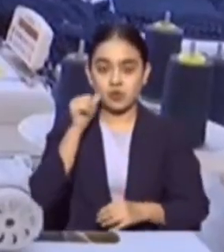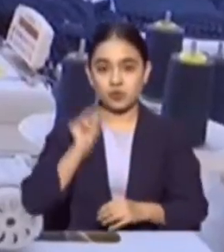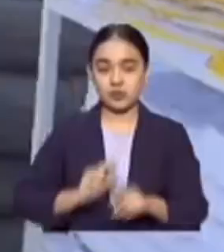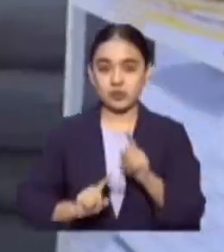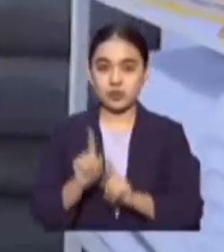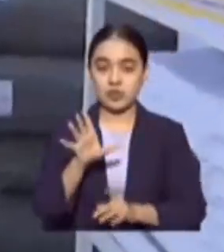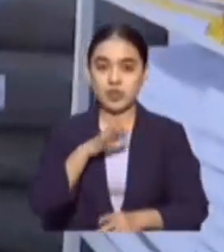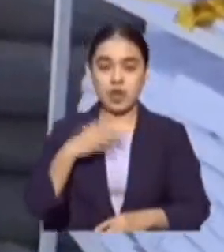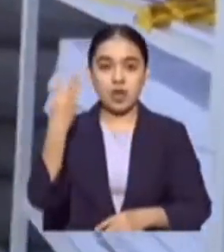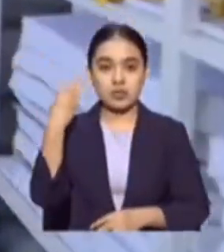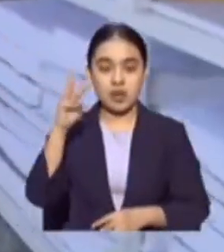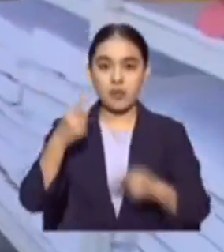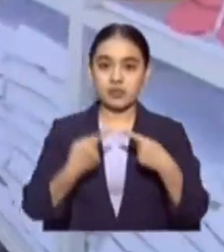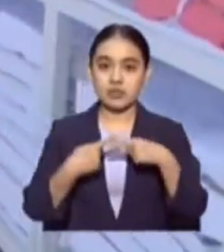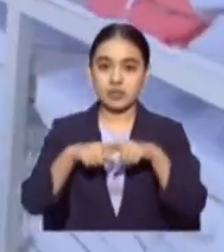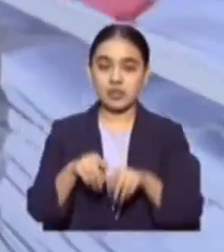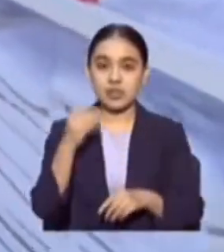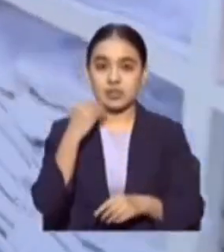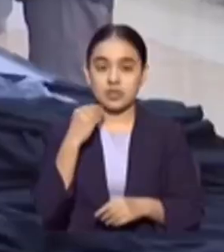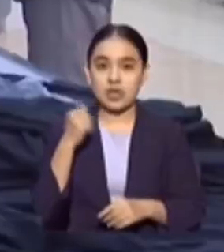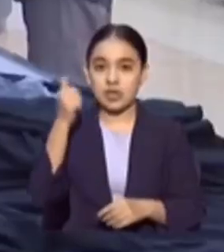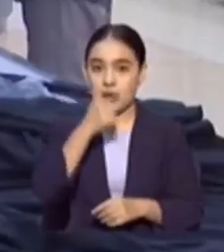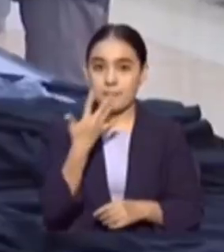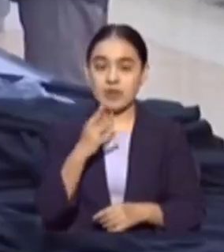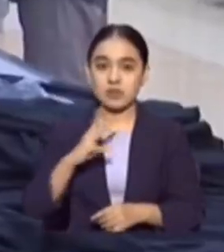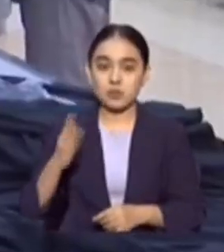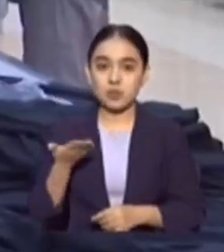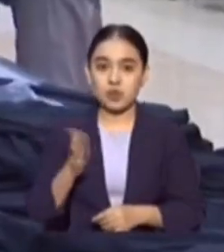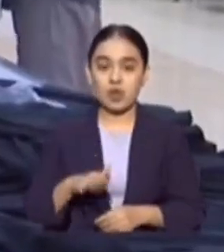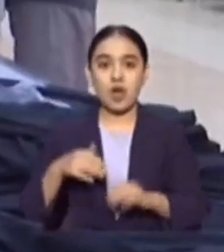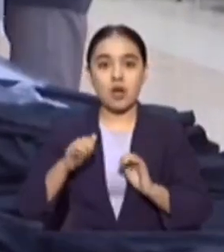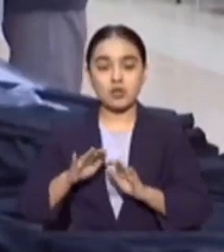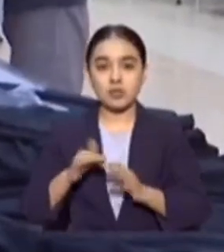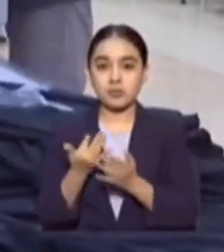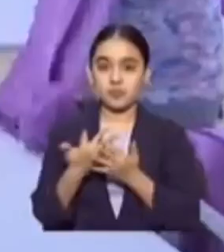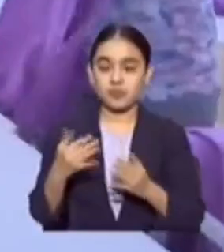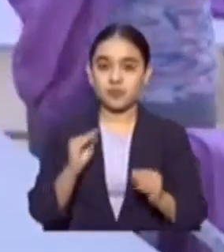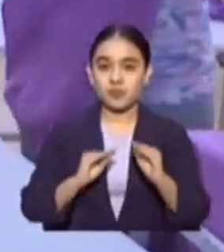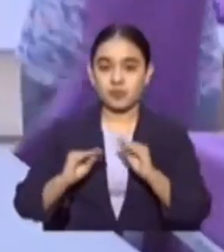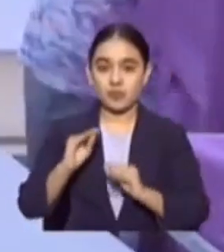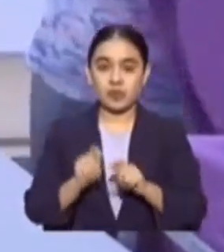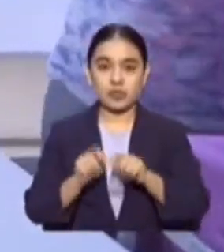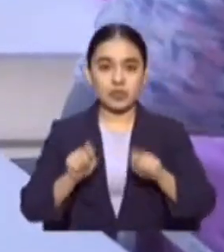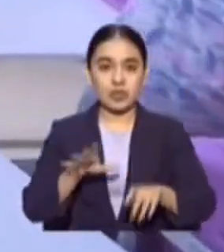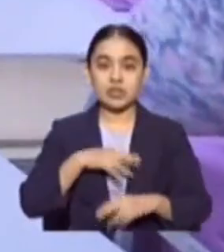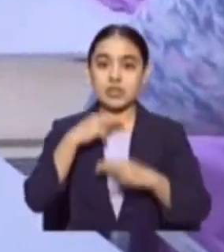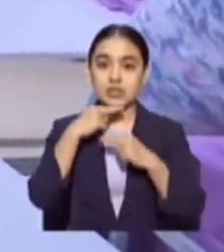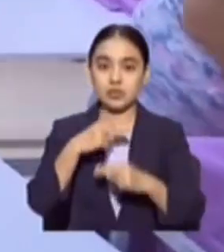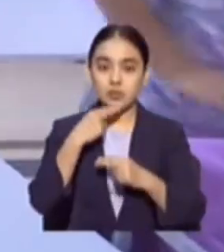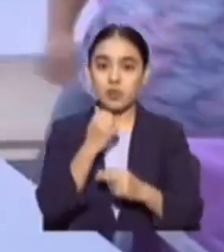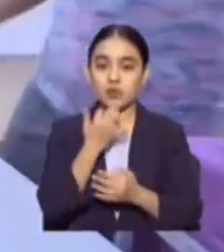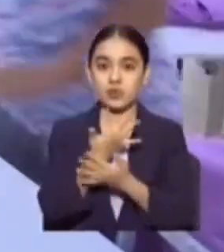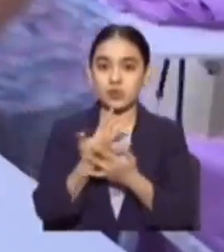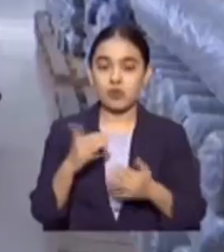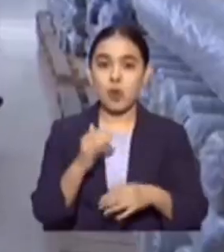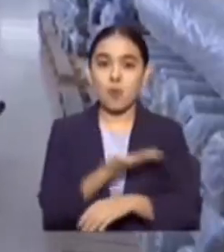tushgan. Zamonaviy texnologiya va uskunalar samarasida yiliga 5 million dona tikuv trikotaj mahsulotlari tayyorlash quvvati yaratilgan. E'tiborlisi, tovarlar